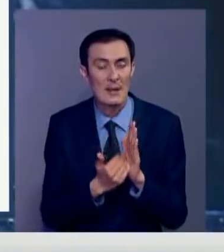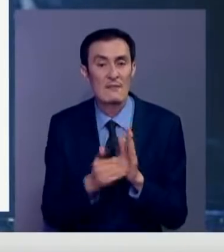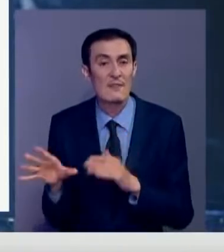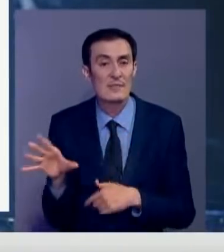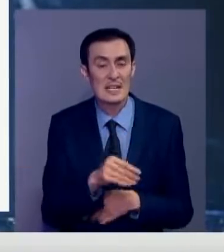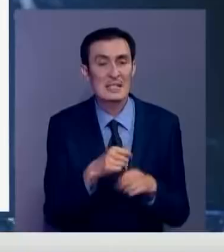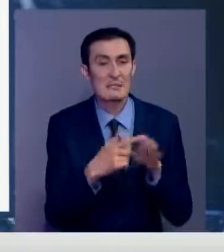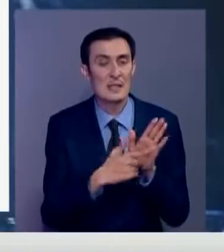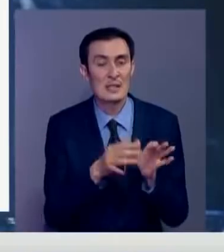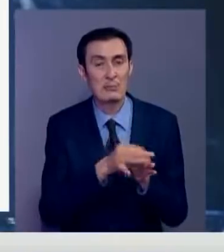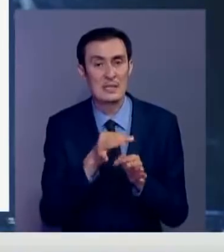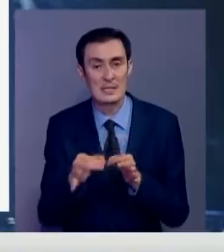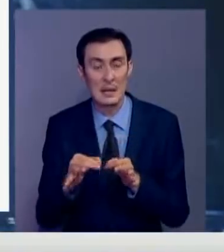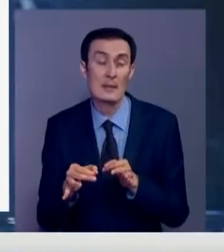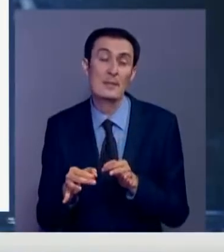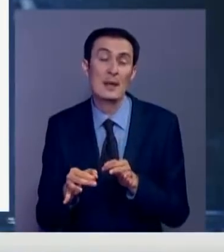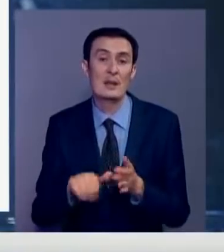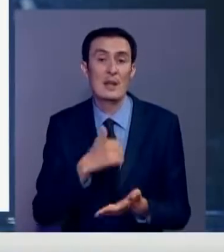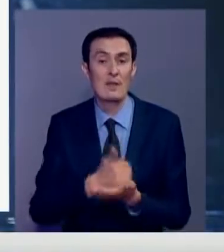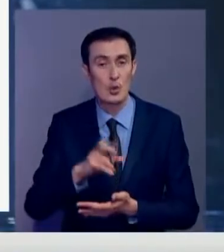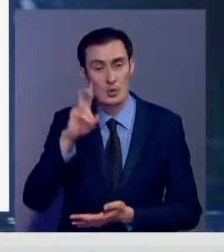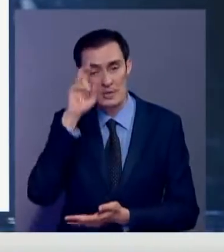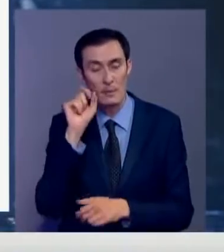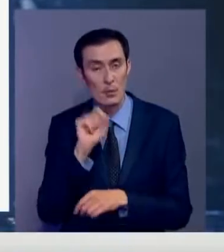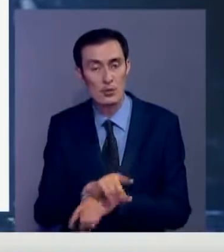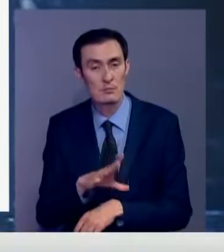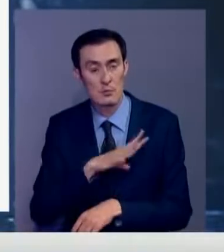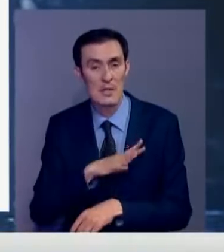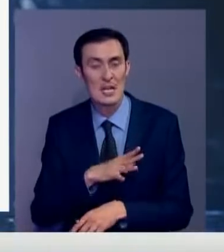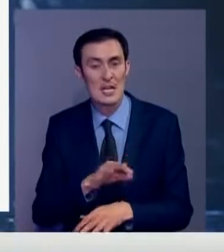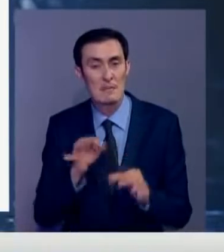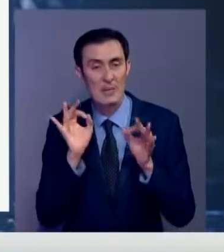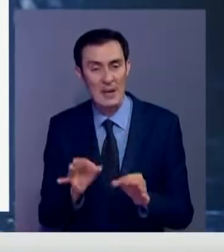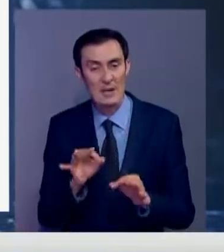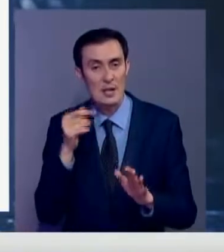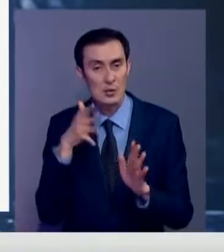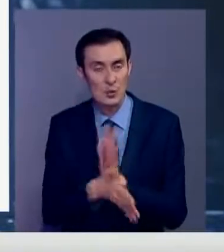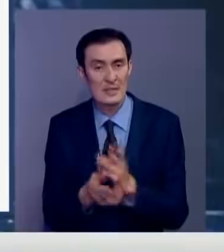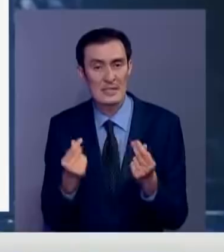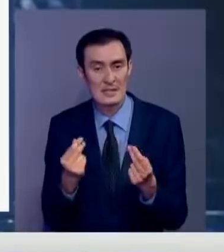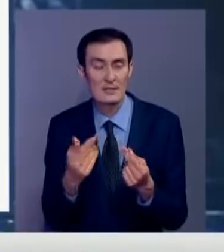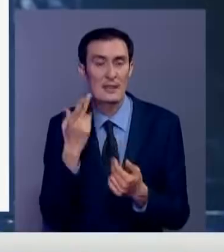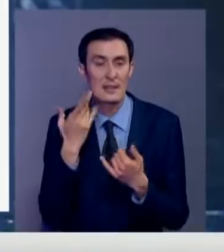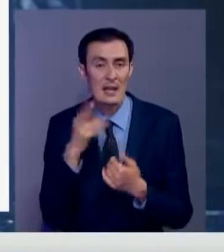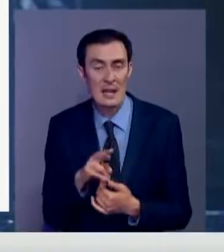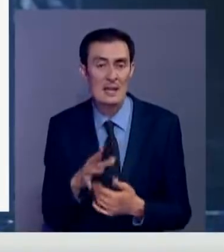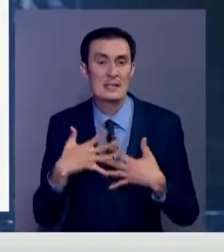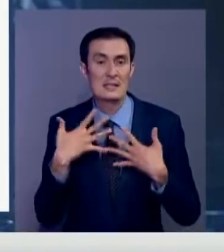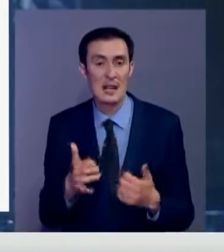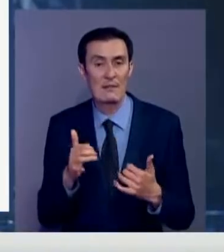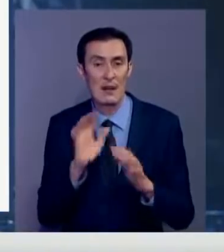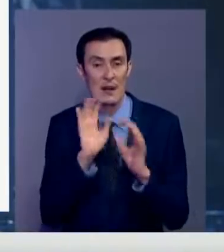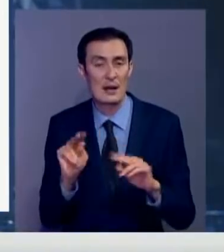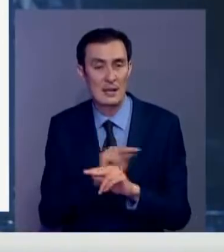всех 17 регионах страны. Глава государства поручил обеспечить целевое расходование средств, направленных на